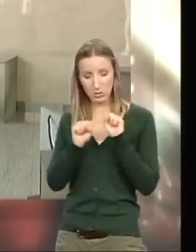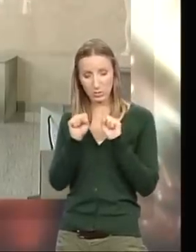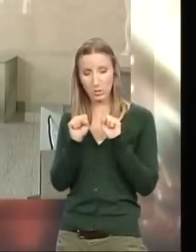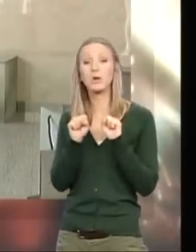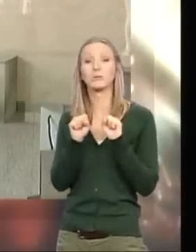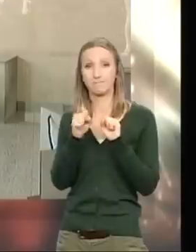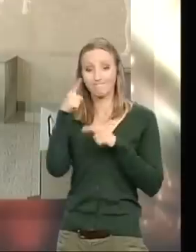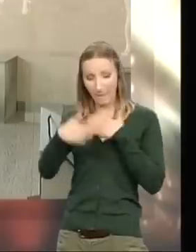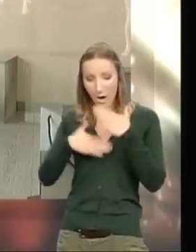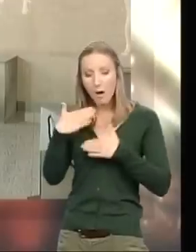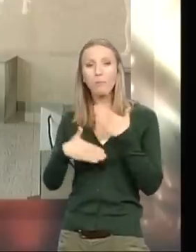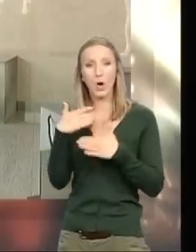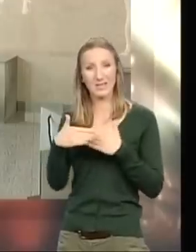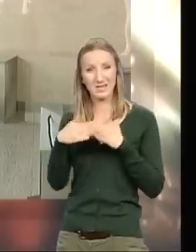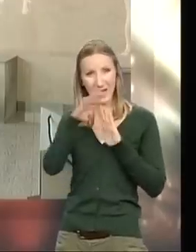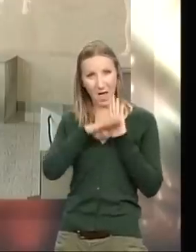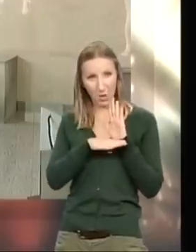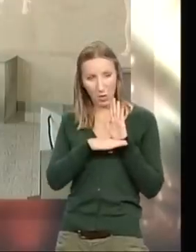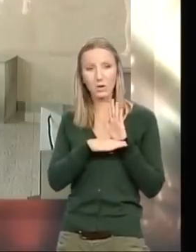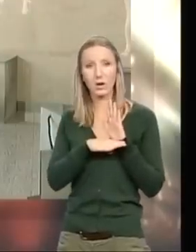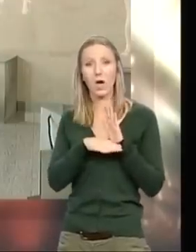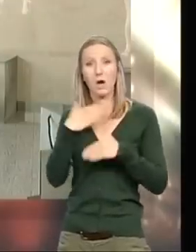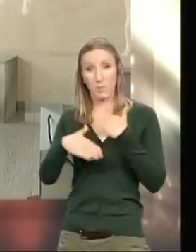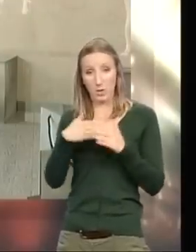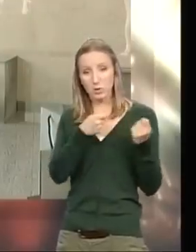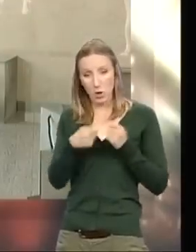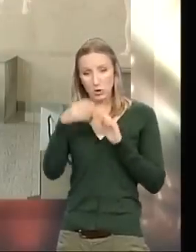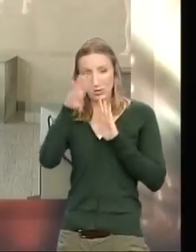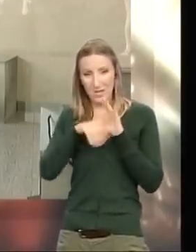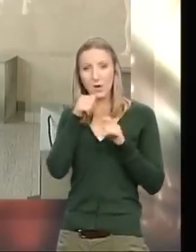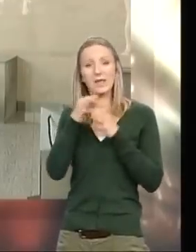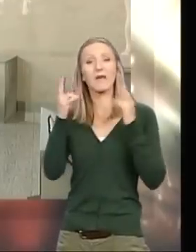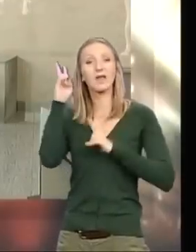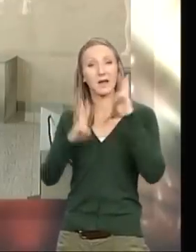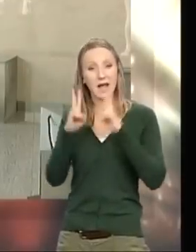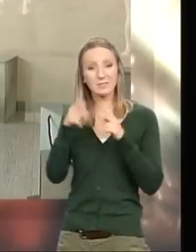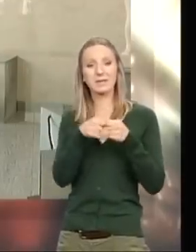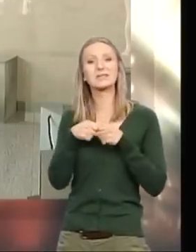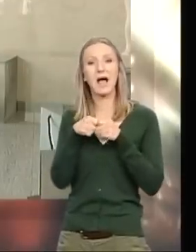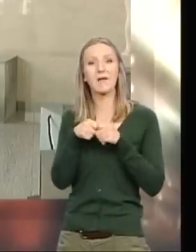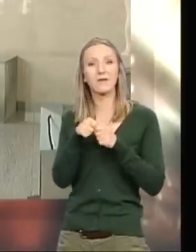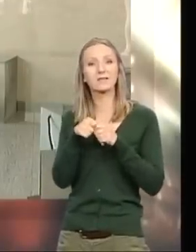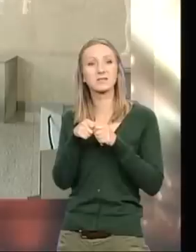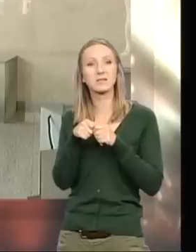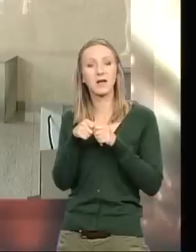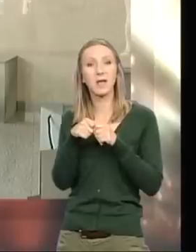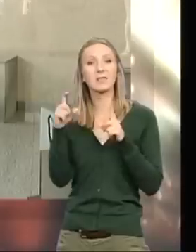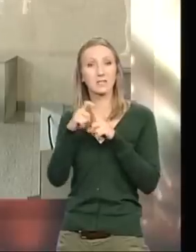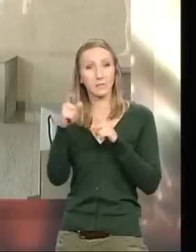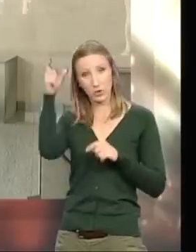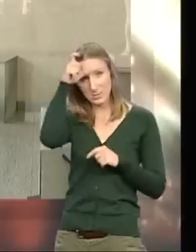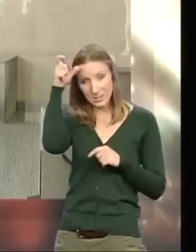a u procesu njegovog donošenja javne rasprave Savjez distrofečara Srbije je vrlo aktivno